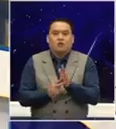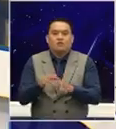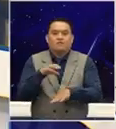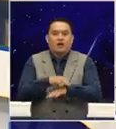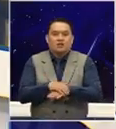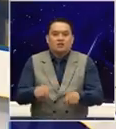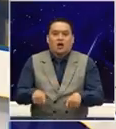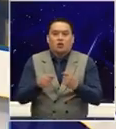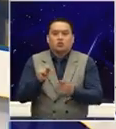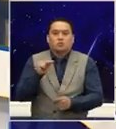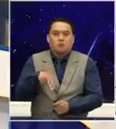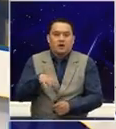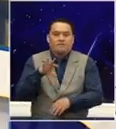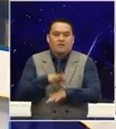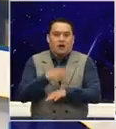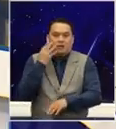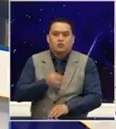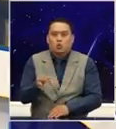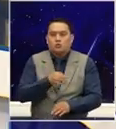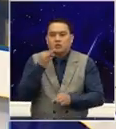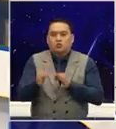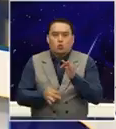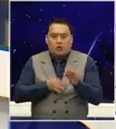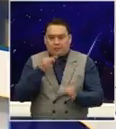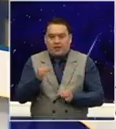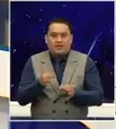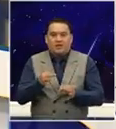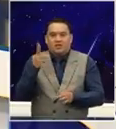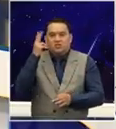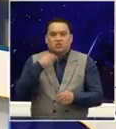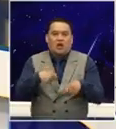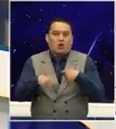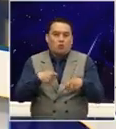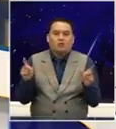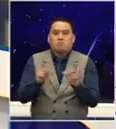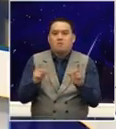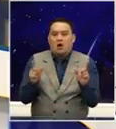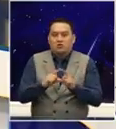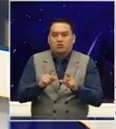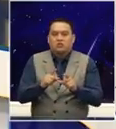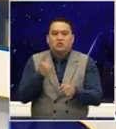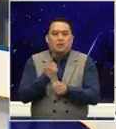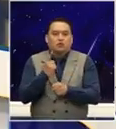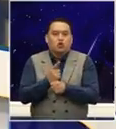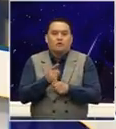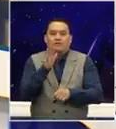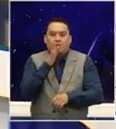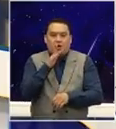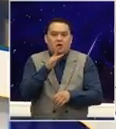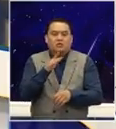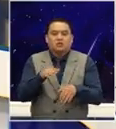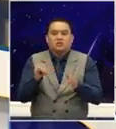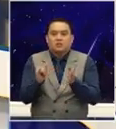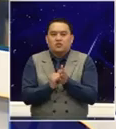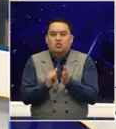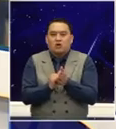8 фактов нарушений режима ЧП выявлено в Алматинской области за сутки. В их числе торговля в магазинах в неурочное время и в неустановленных